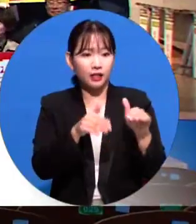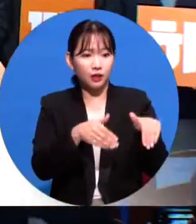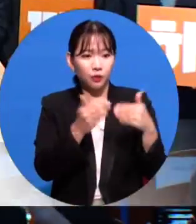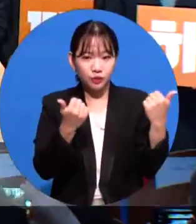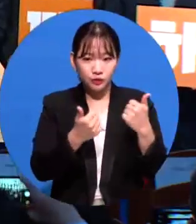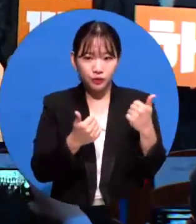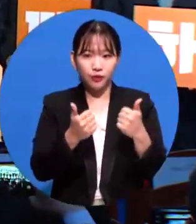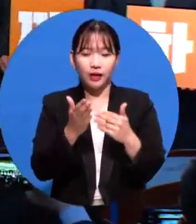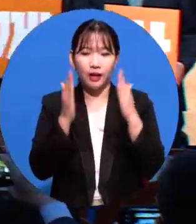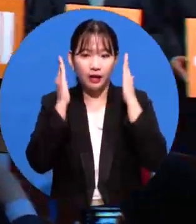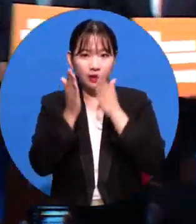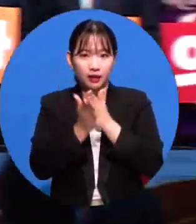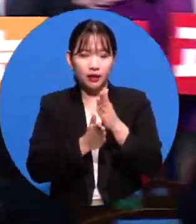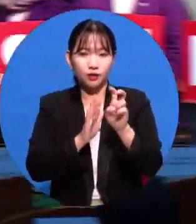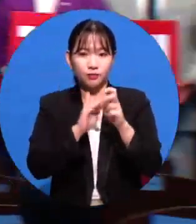27명으로 구성됐습니다